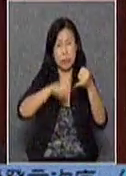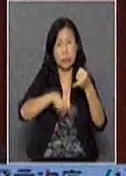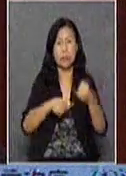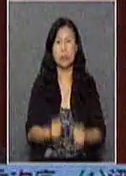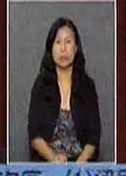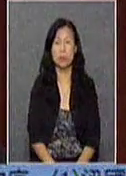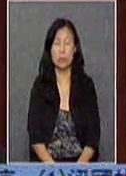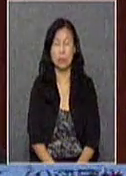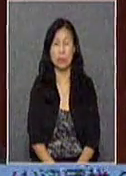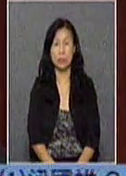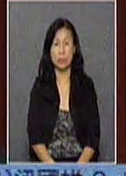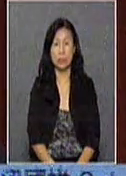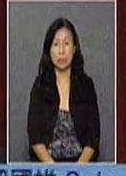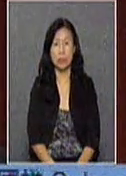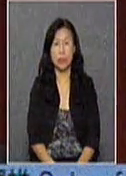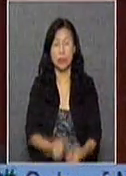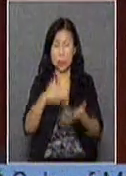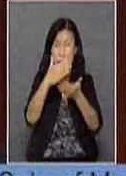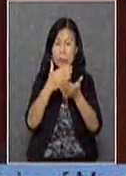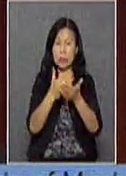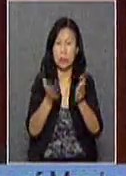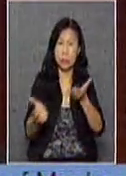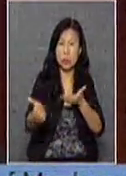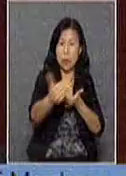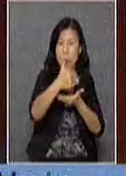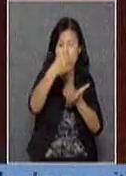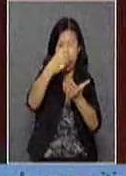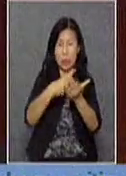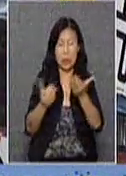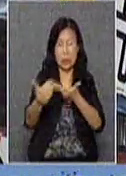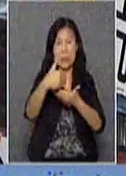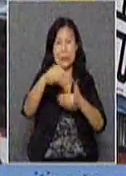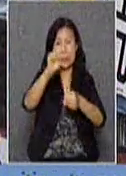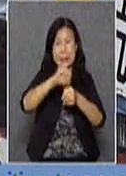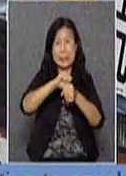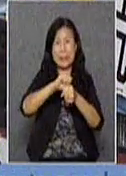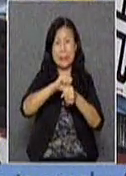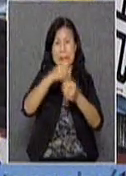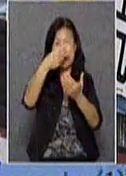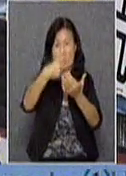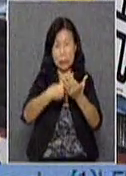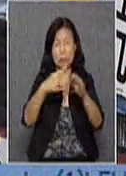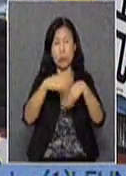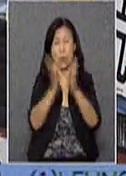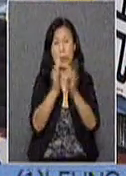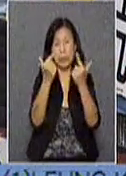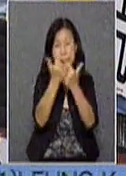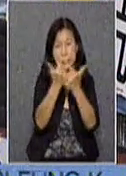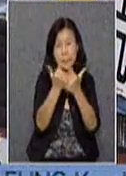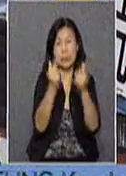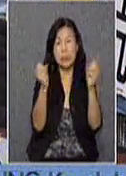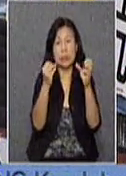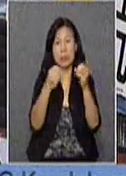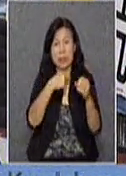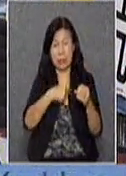就這個多個總目納入附表的辯論，所以呢議員的